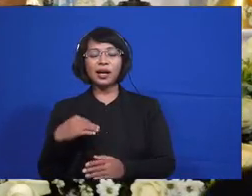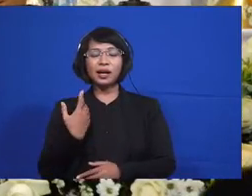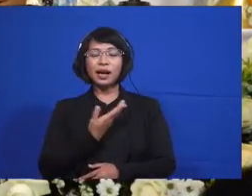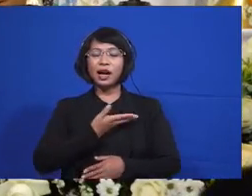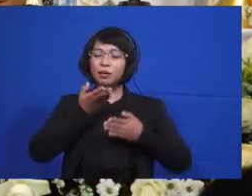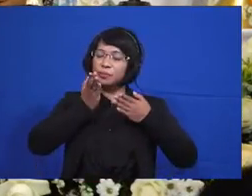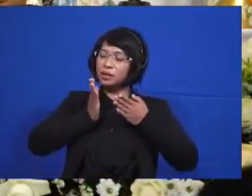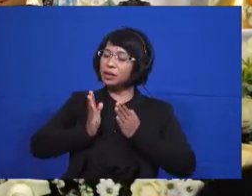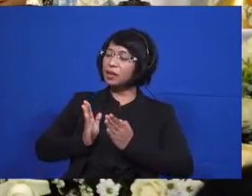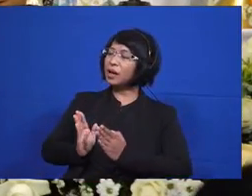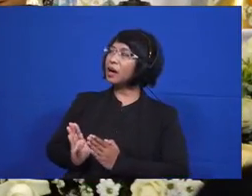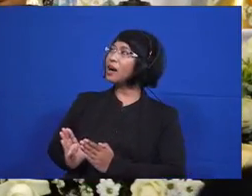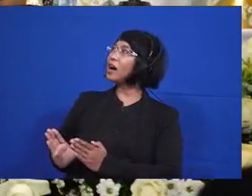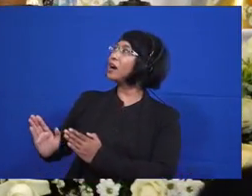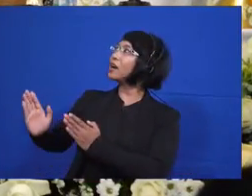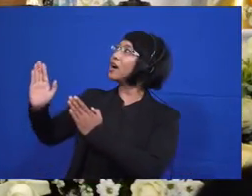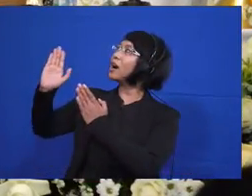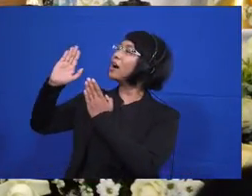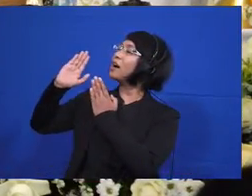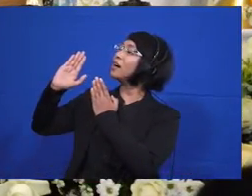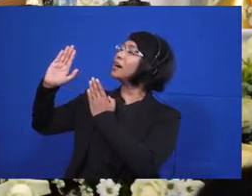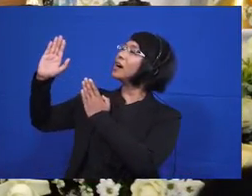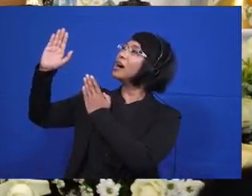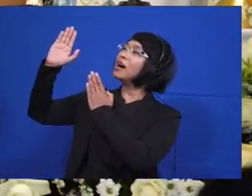Sudah kami